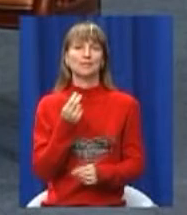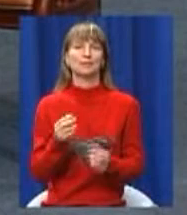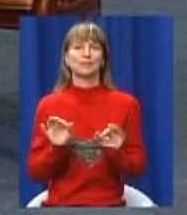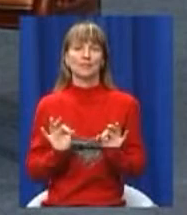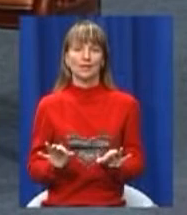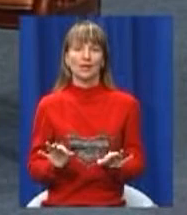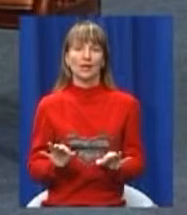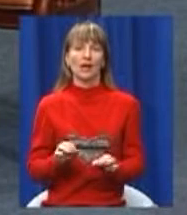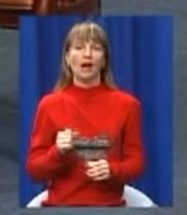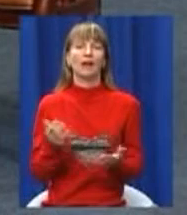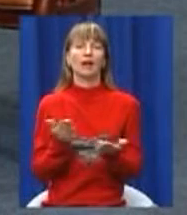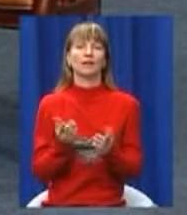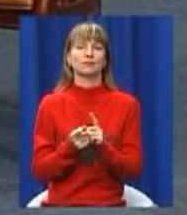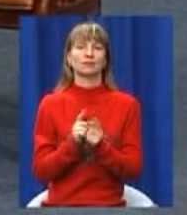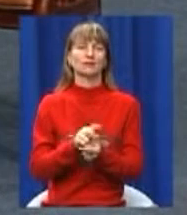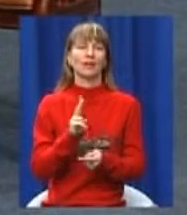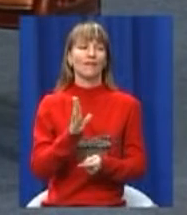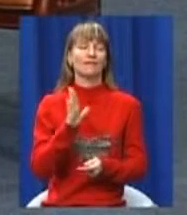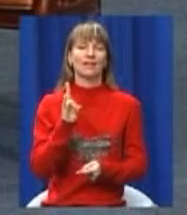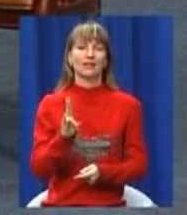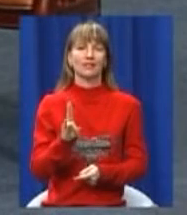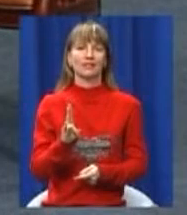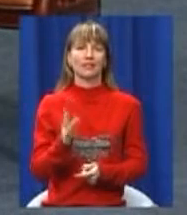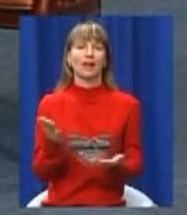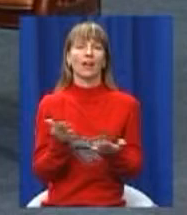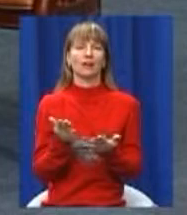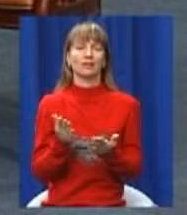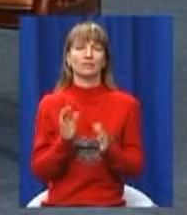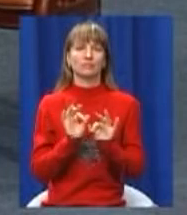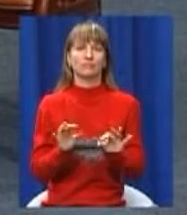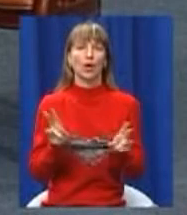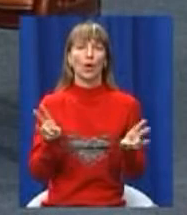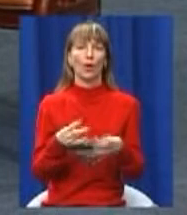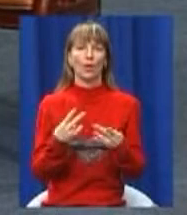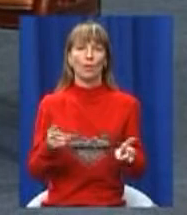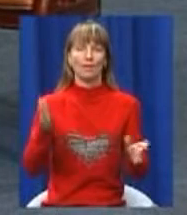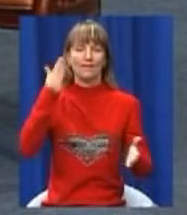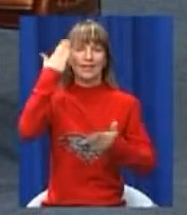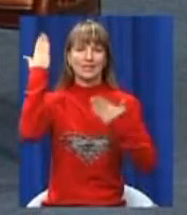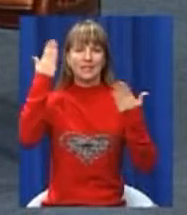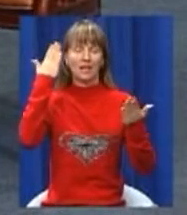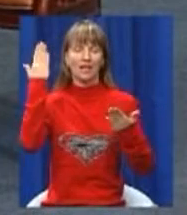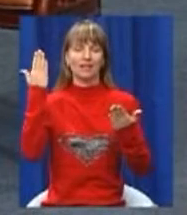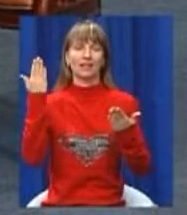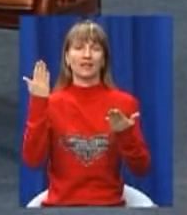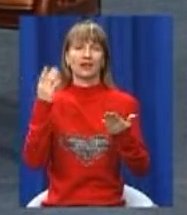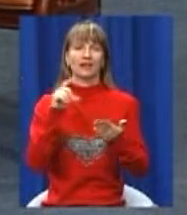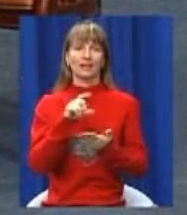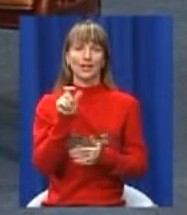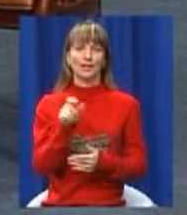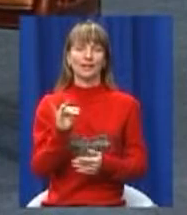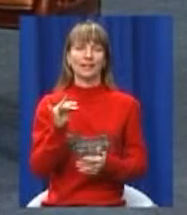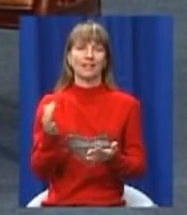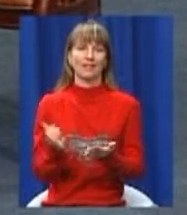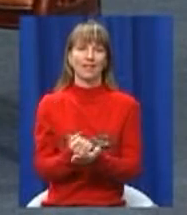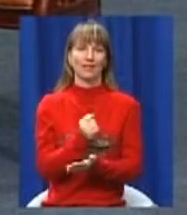Так, це, а як перекладається КВН, абревіатура ця? Клуб веселих та й